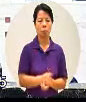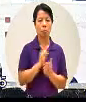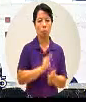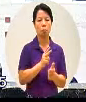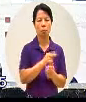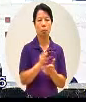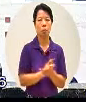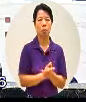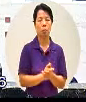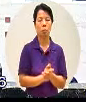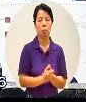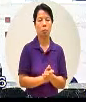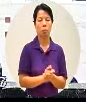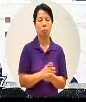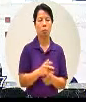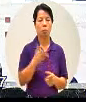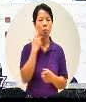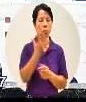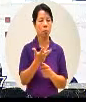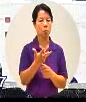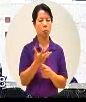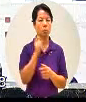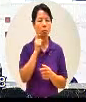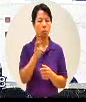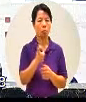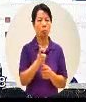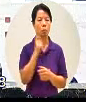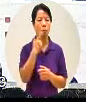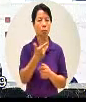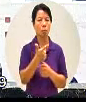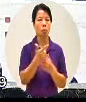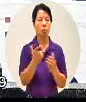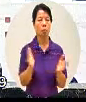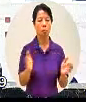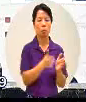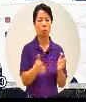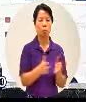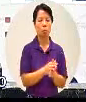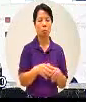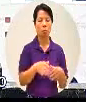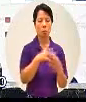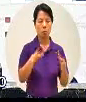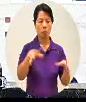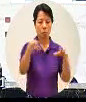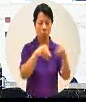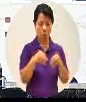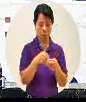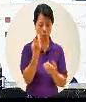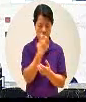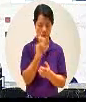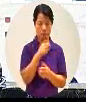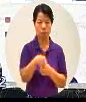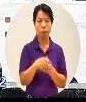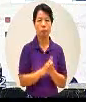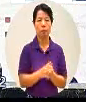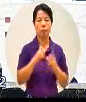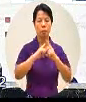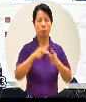这暂看几个八个月，还是10个月，还是6个月的时间，通盘检讨一下，有需要无？哦，你倒